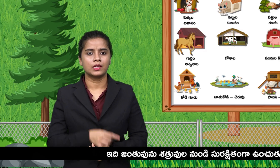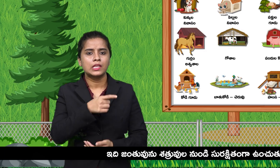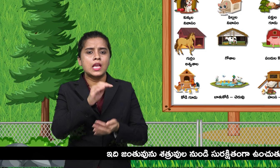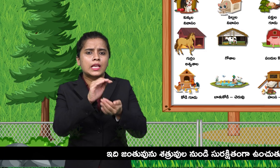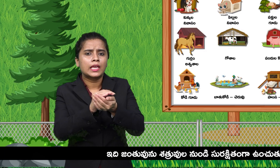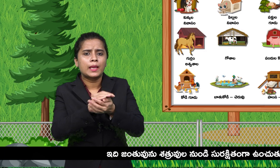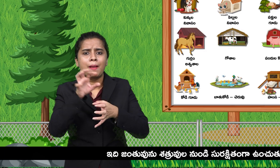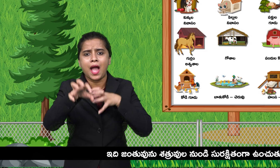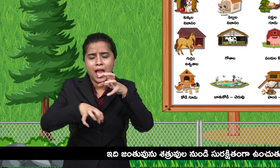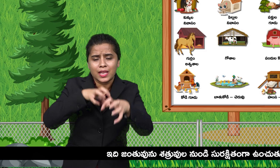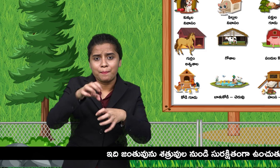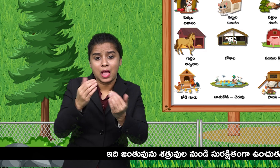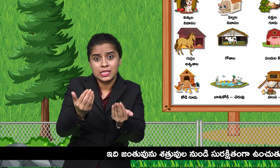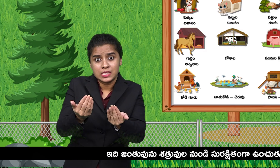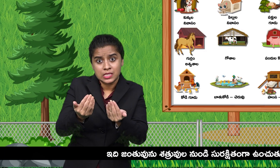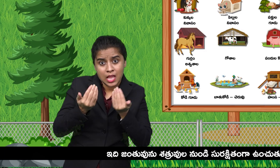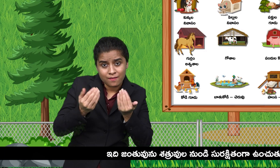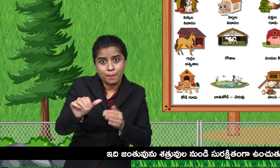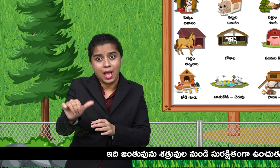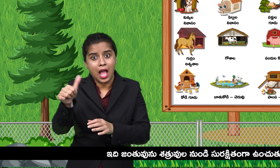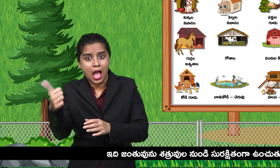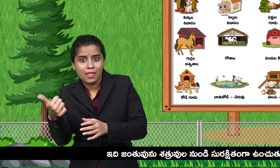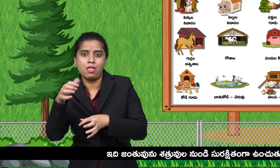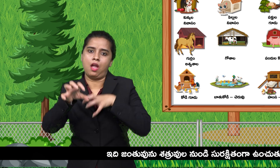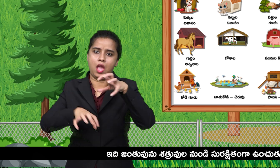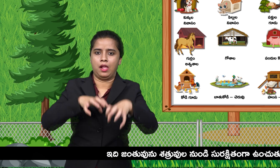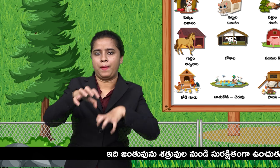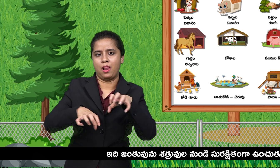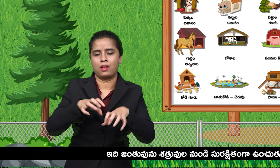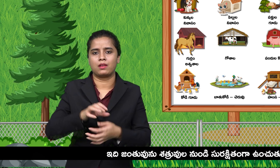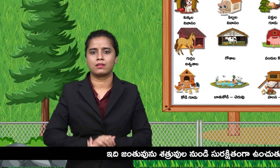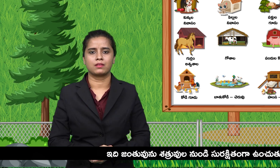ఇది జంతువును శత్రువుల నుండి సురక్షితంగా ఉంచుతుంది.